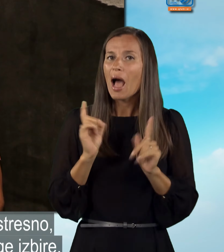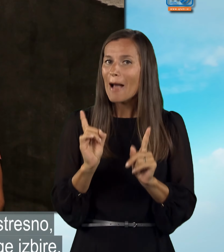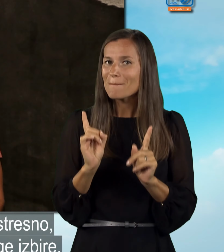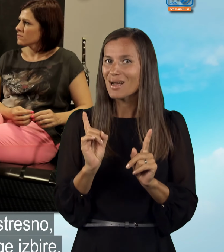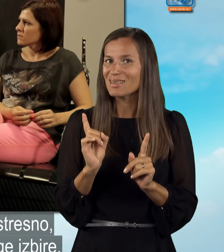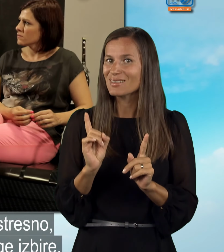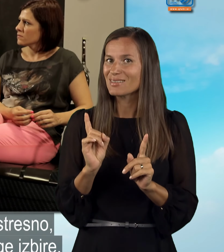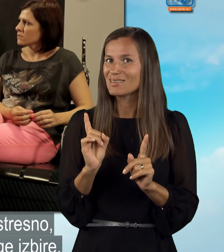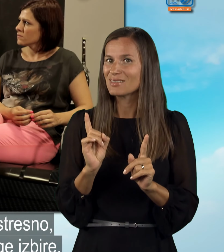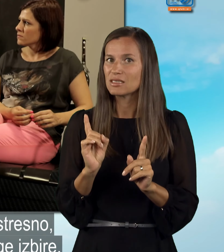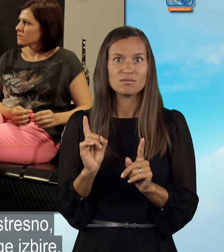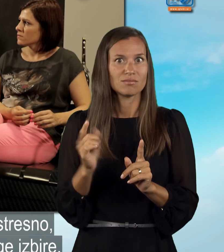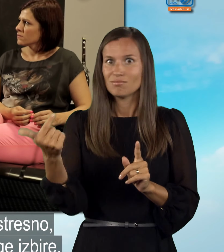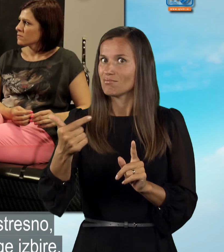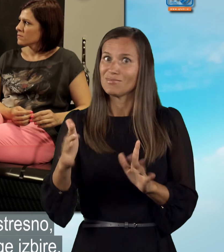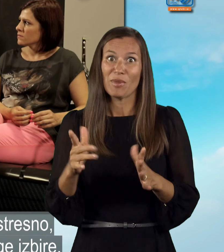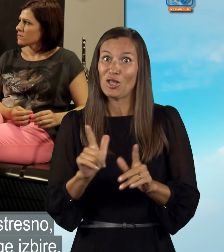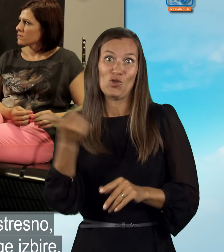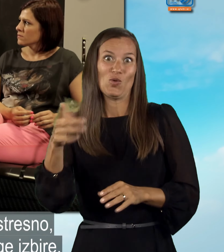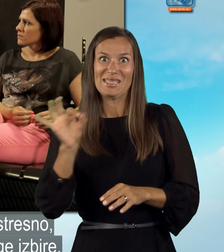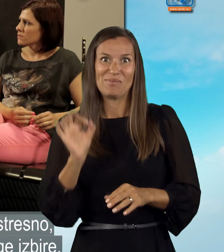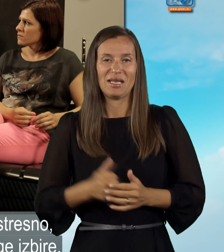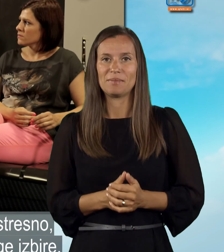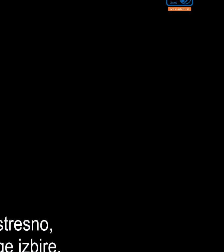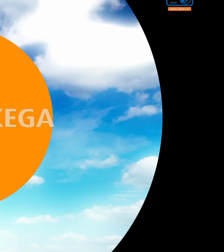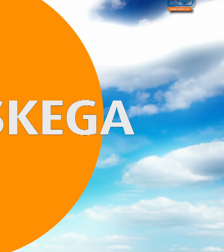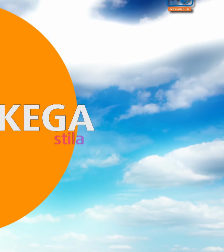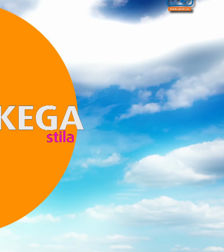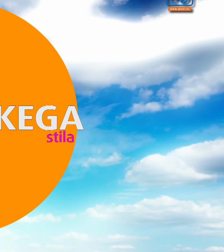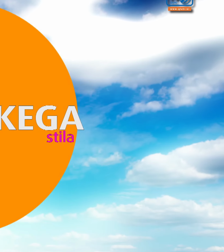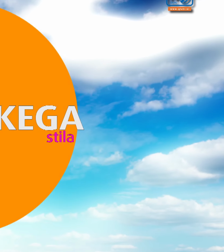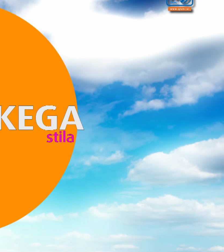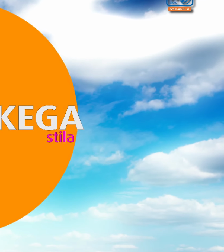stresno, ampak nimate druge izbire.